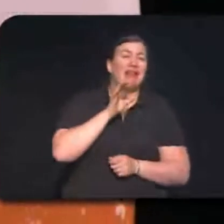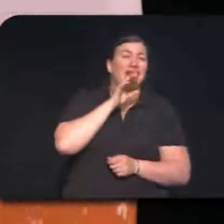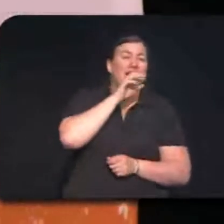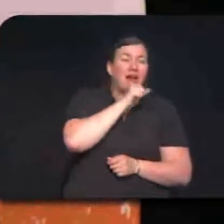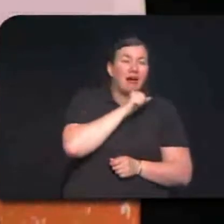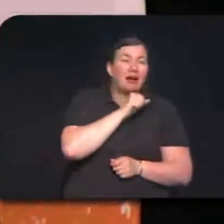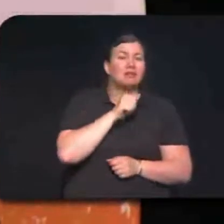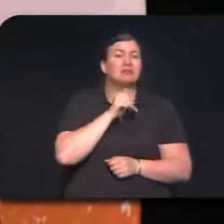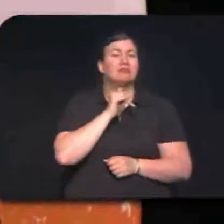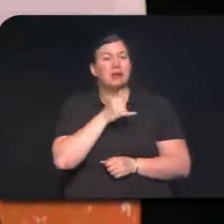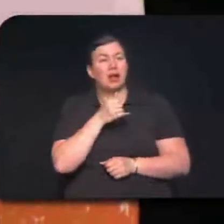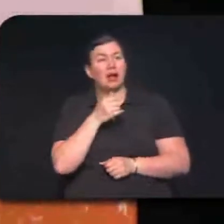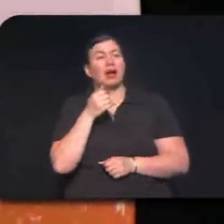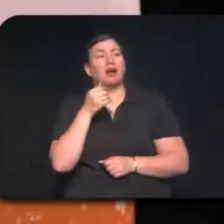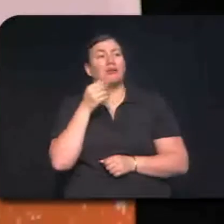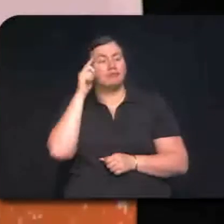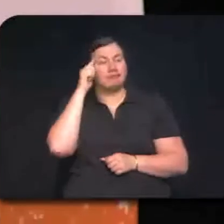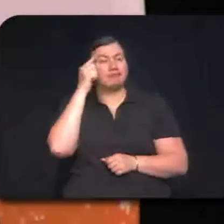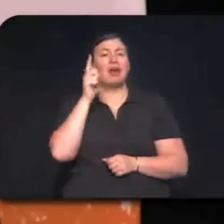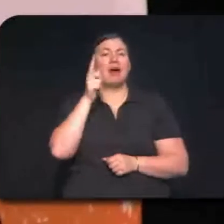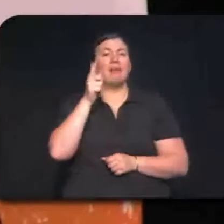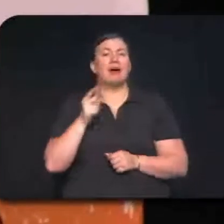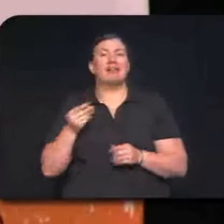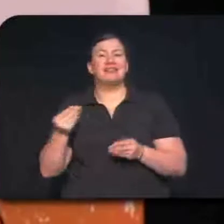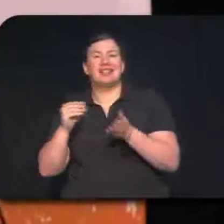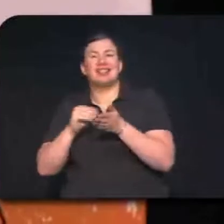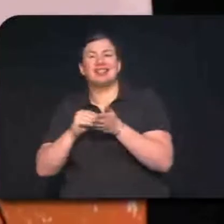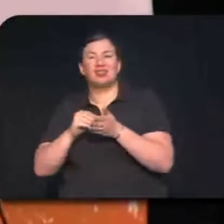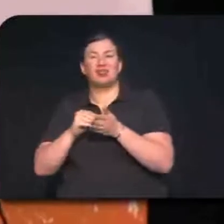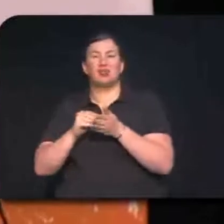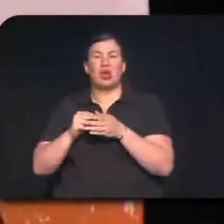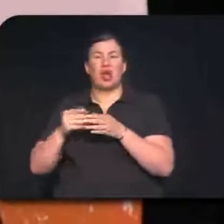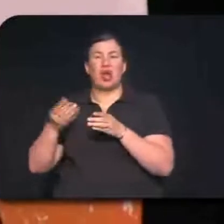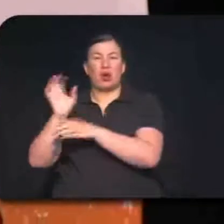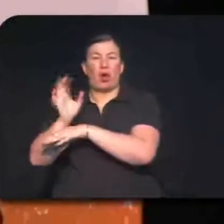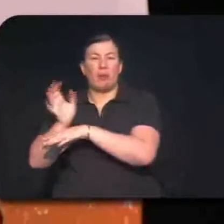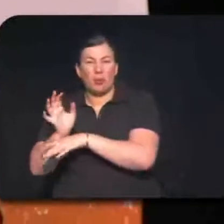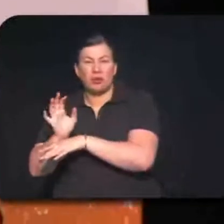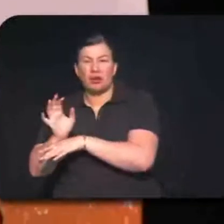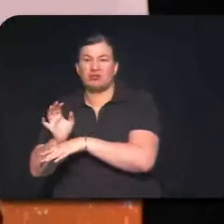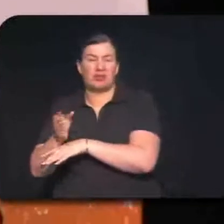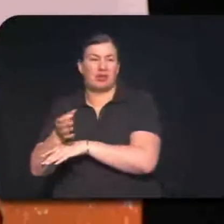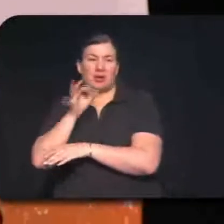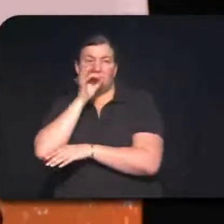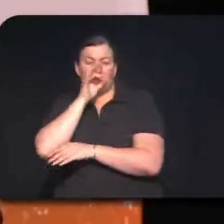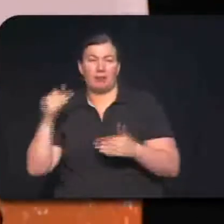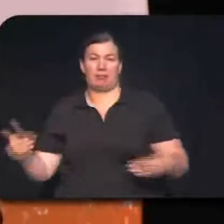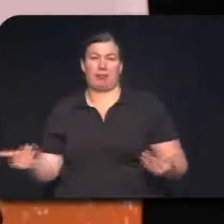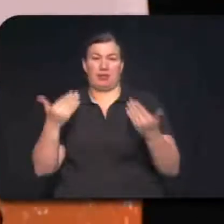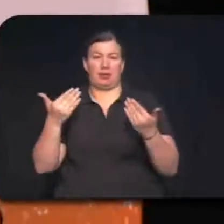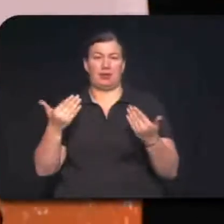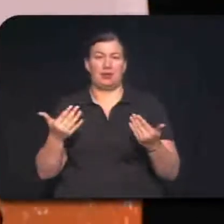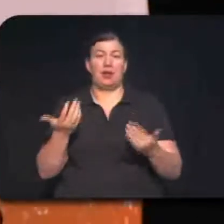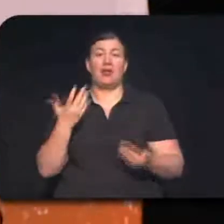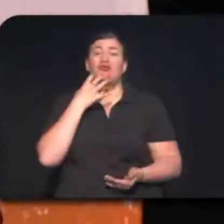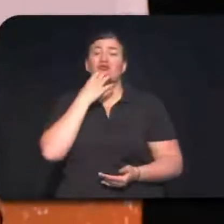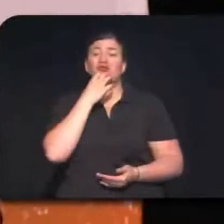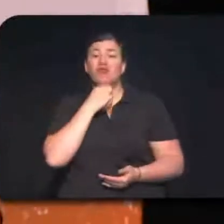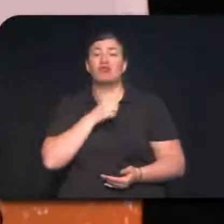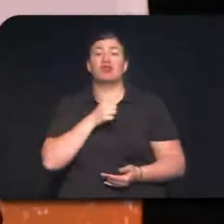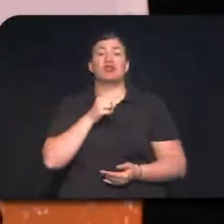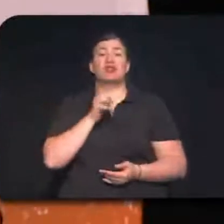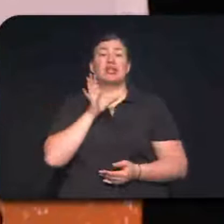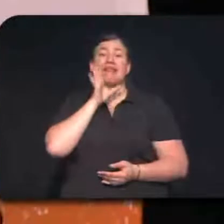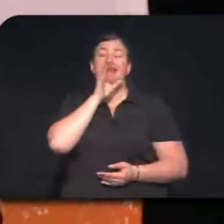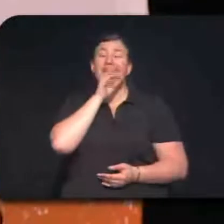mit Computer geht nicht gleichzeitig wenn wir geheime Abstimmungen machen wollen dann geht das nur mit Urne und das